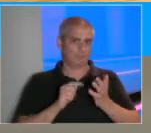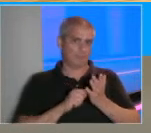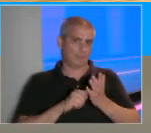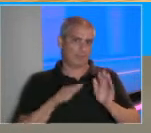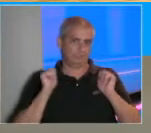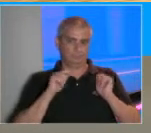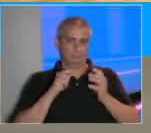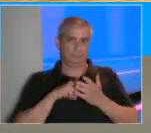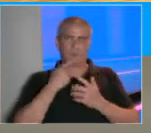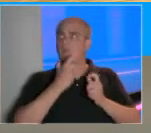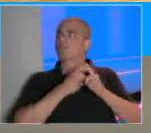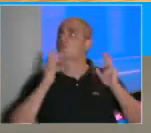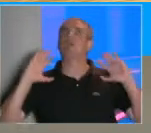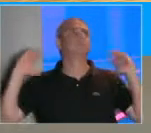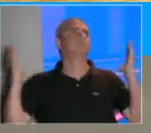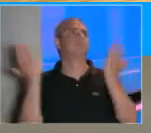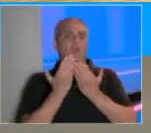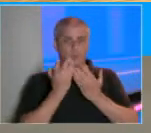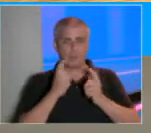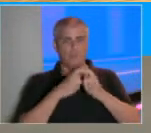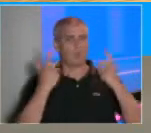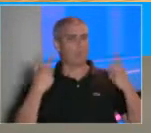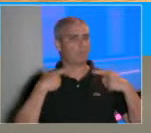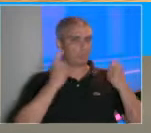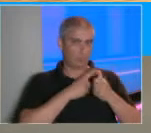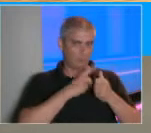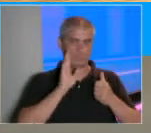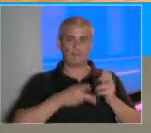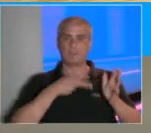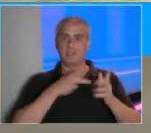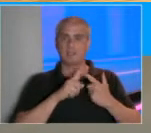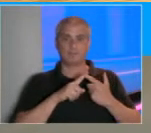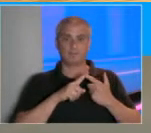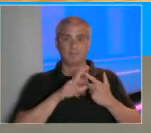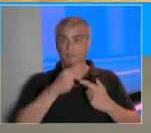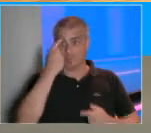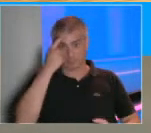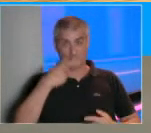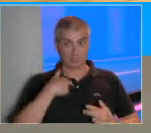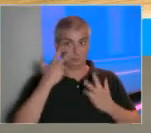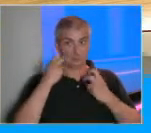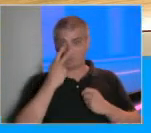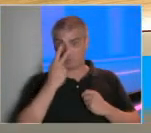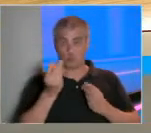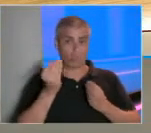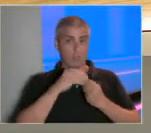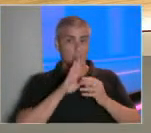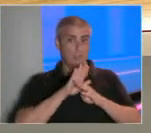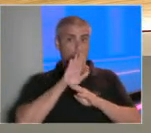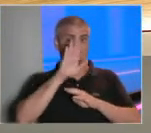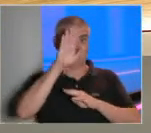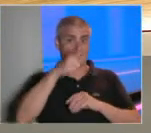שאנחנו מדברים על אולמות סגורים, גם אולמות התרבות וגם הרכבת, האם לדעתך אנחנו צפויים לראות עוד עלייה